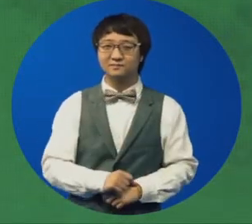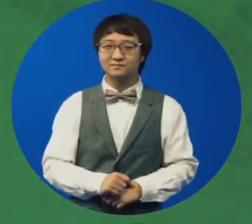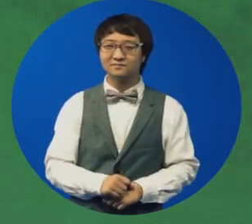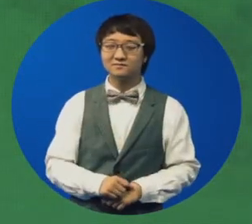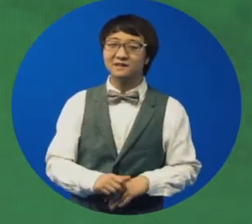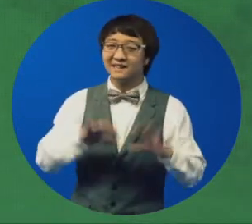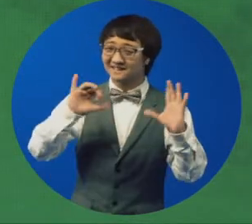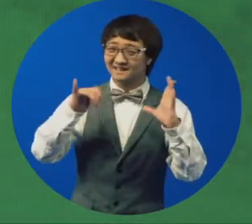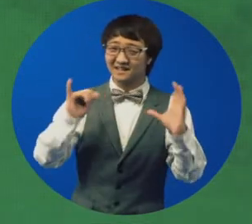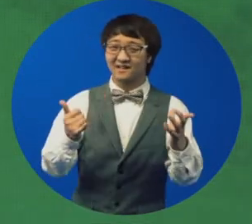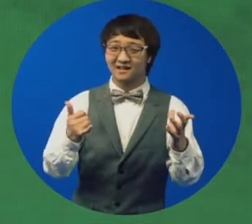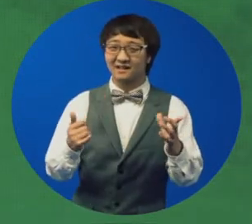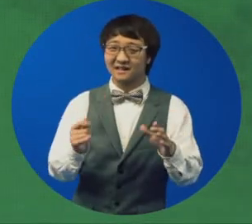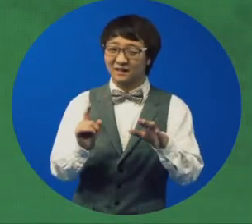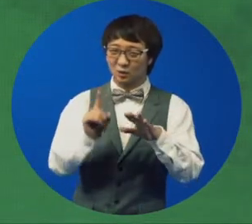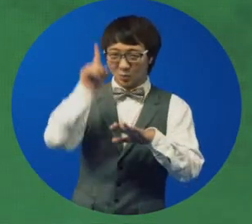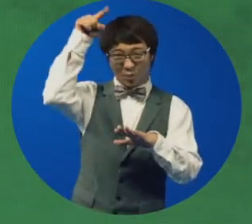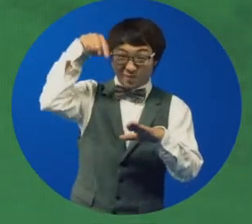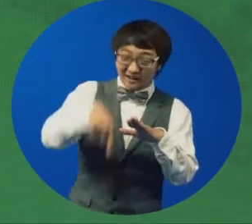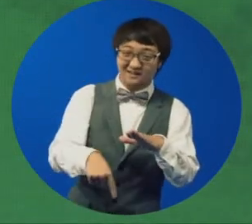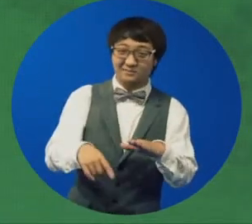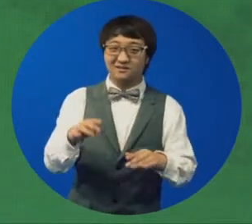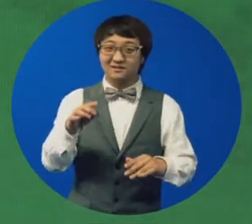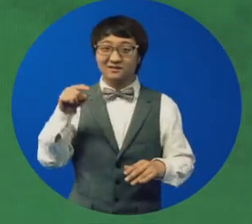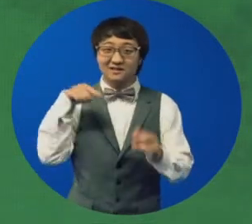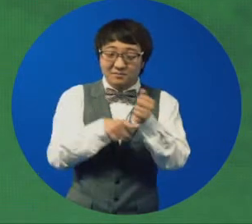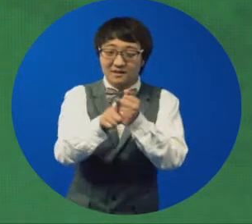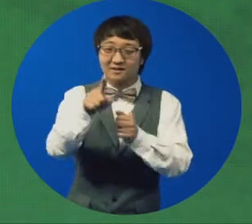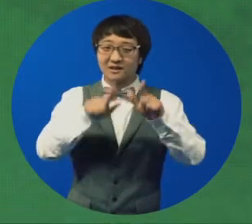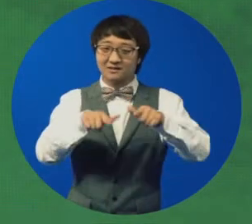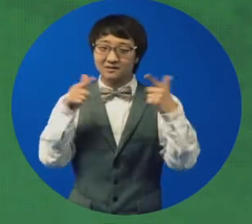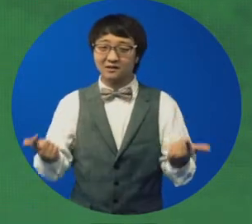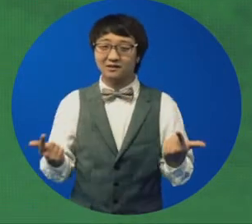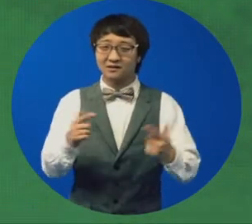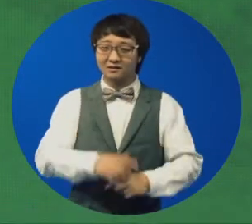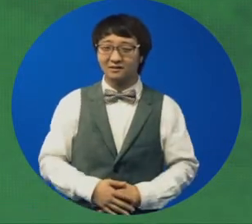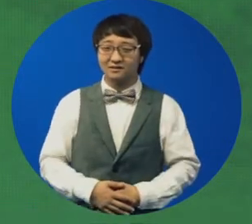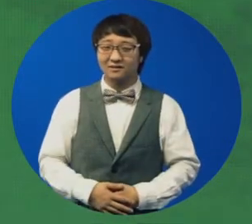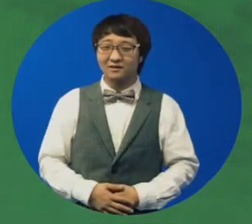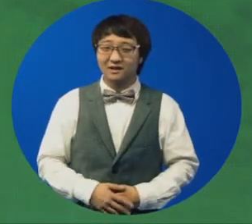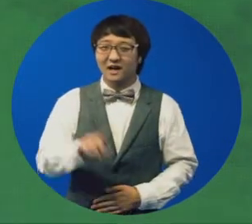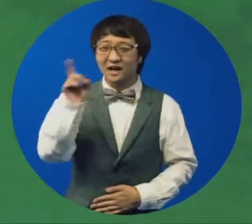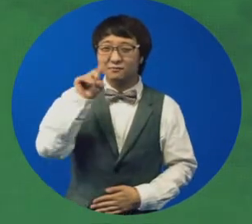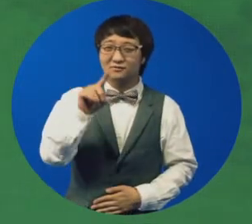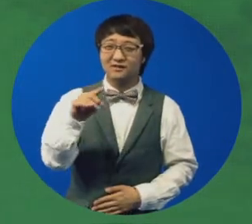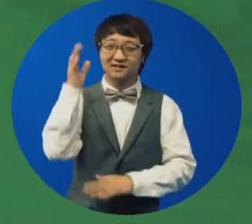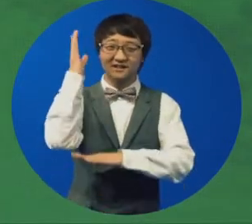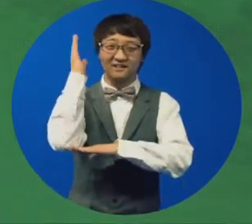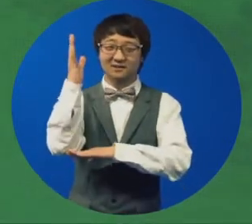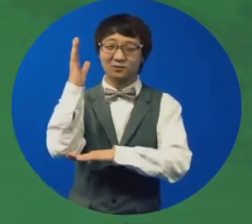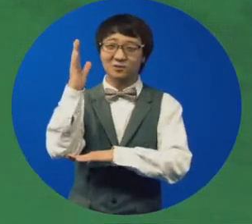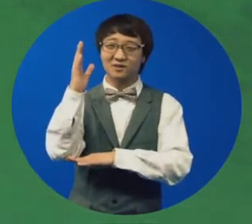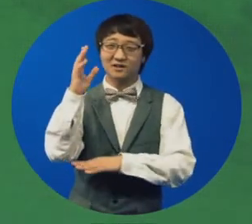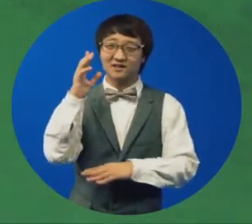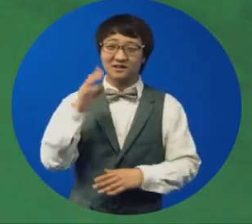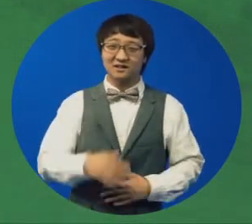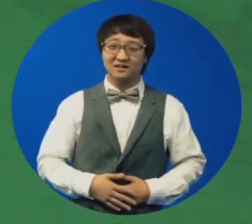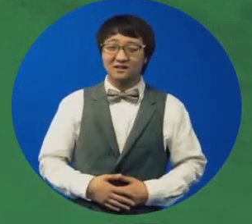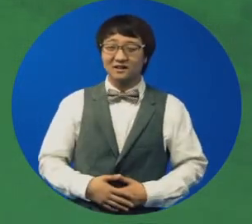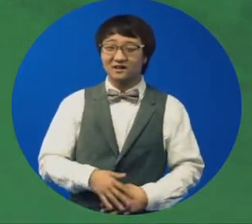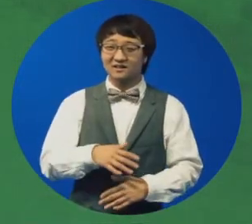이야기하는 것이 아닙니다. 이 세상 사람들이 아무리 이야기를 해도 이 세상을 뛰어넘는 탁월한